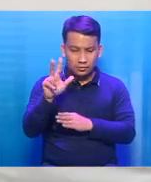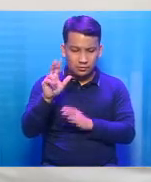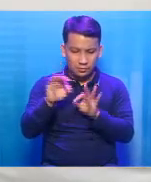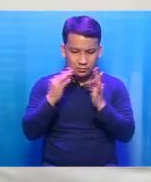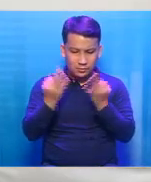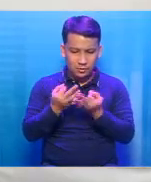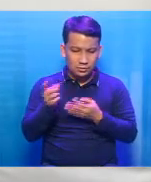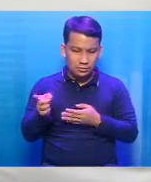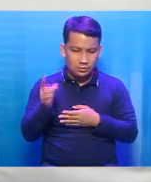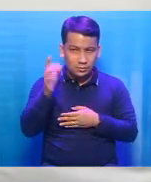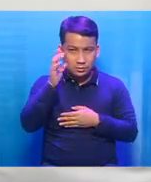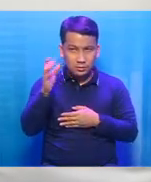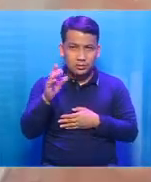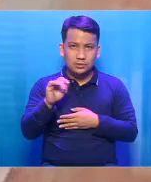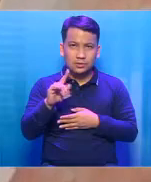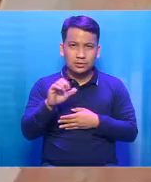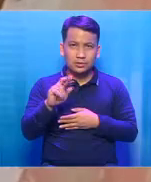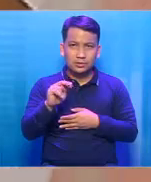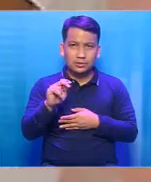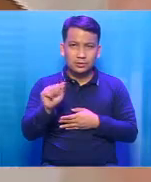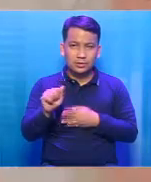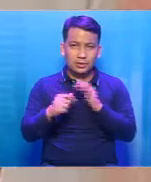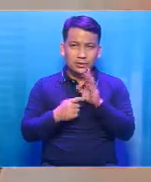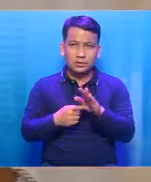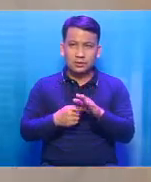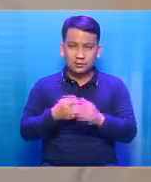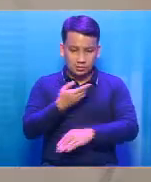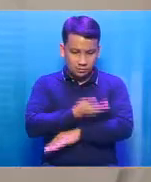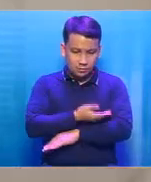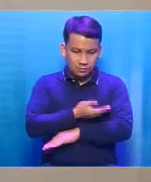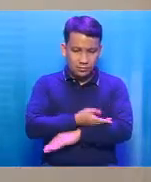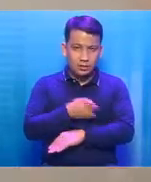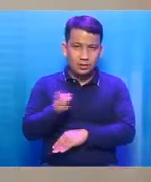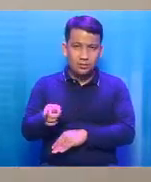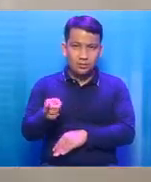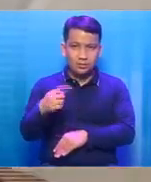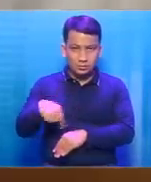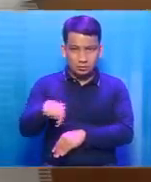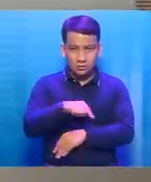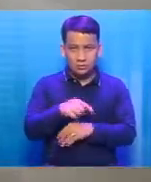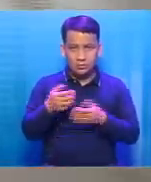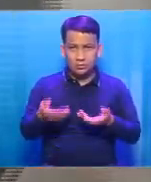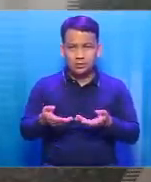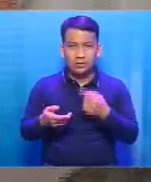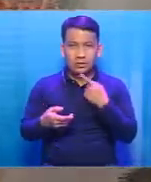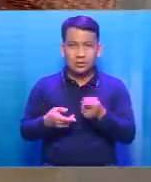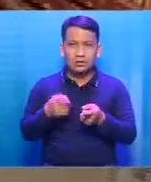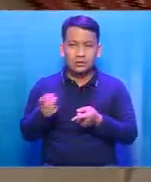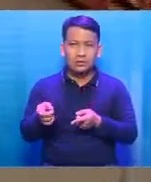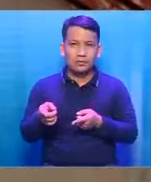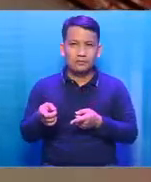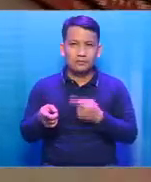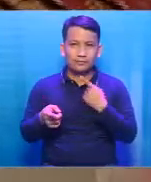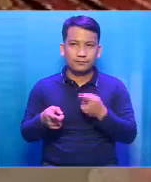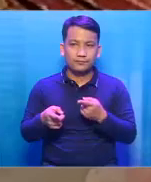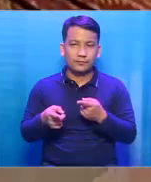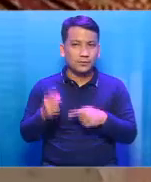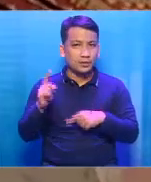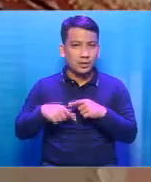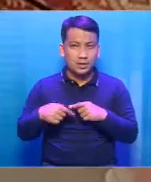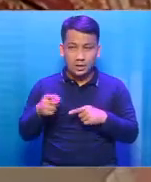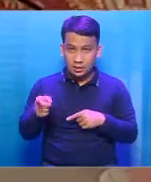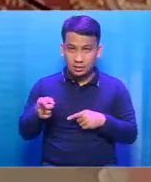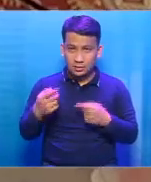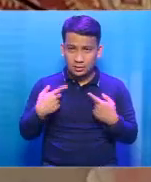si Larina. Ako yung pong aming kutsyo, nahigaan po namin dito. Ito po nga pong kutsyo, nahigaan